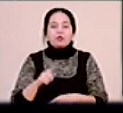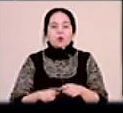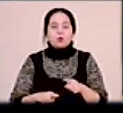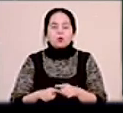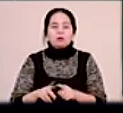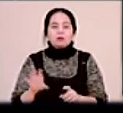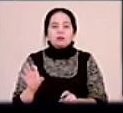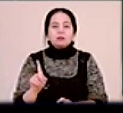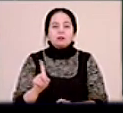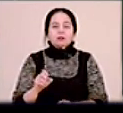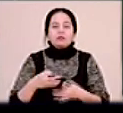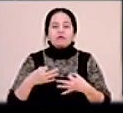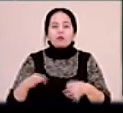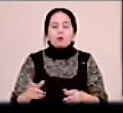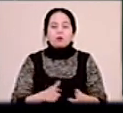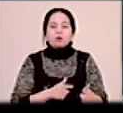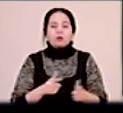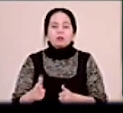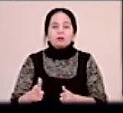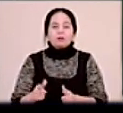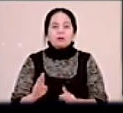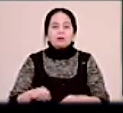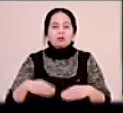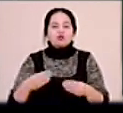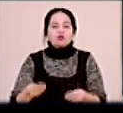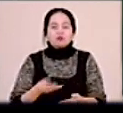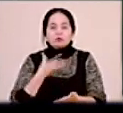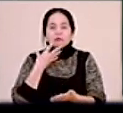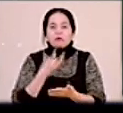за свободу готовы сложить свои головы».